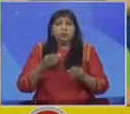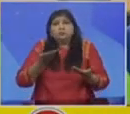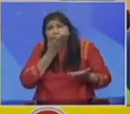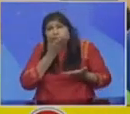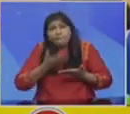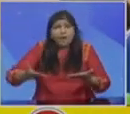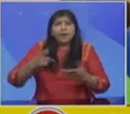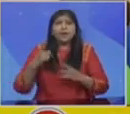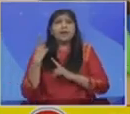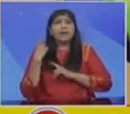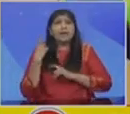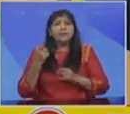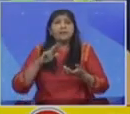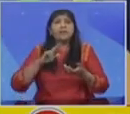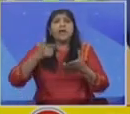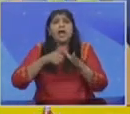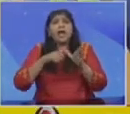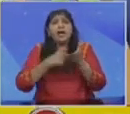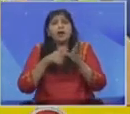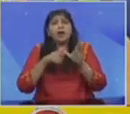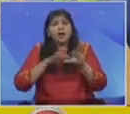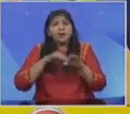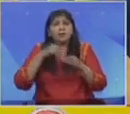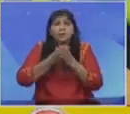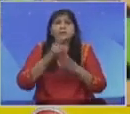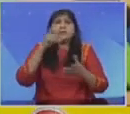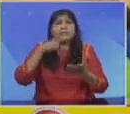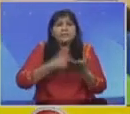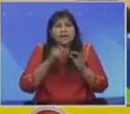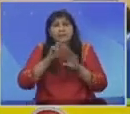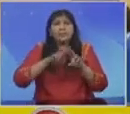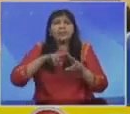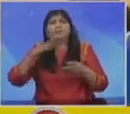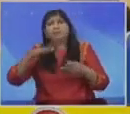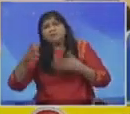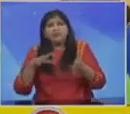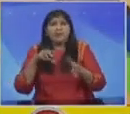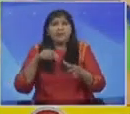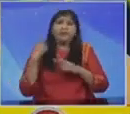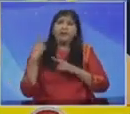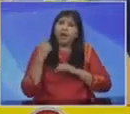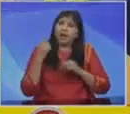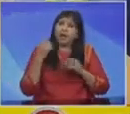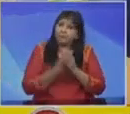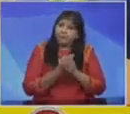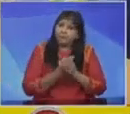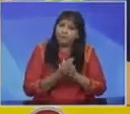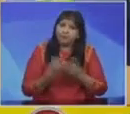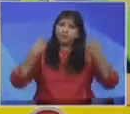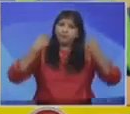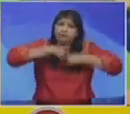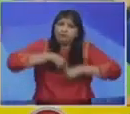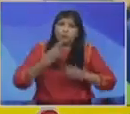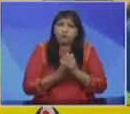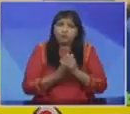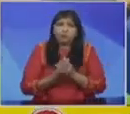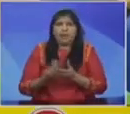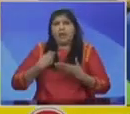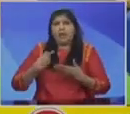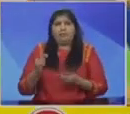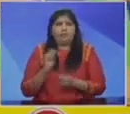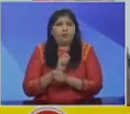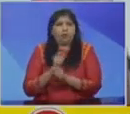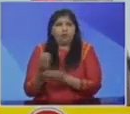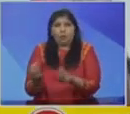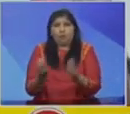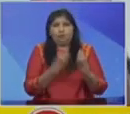जल सेना, वायुसेना, सीआरपीएफ, बीएसएफ ऐसे यूनिफॉर्म फोर्सेस में अपनी जगह